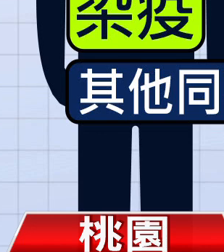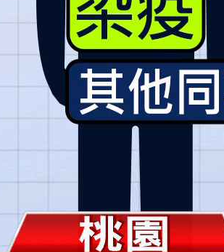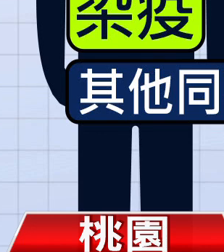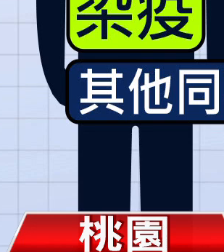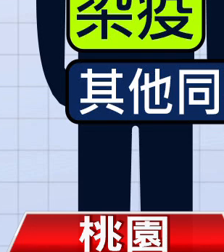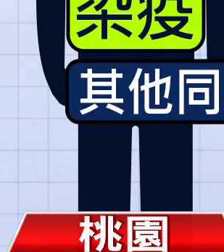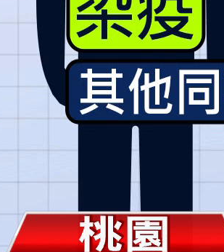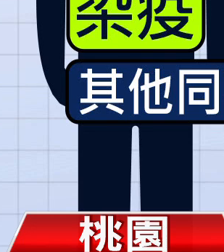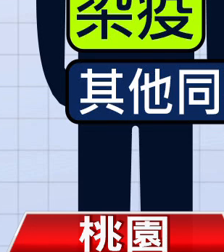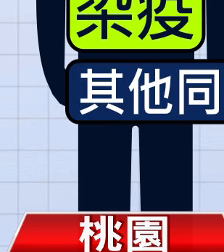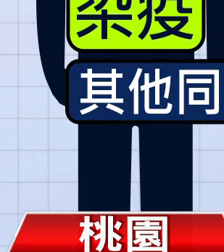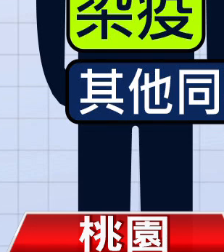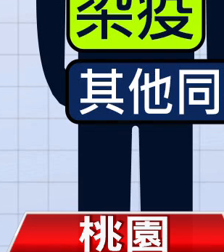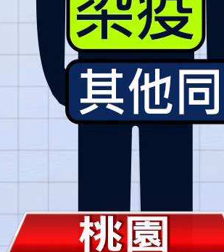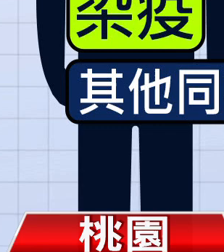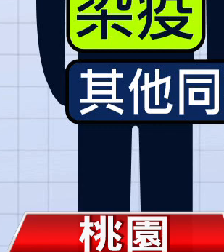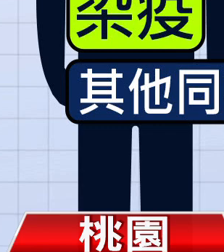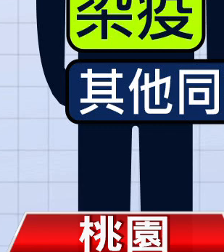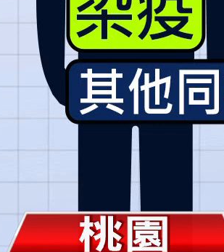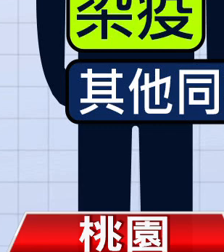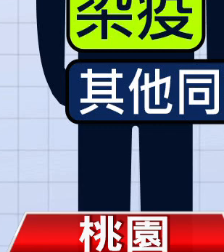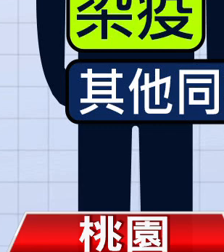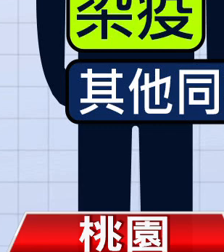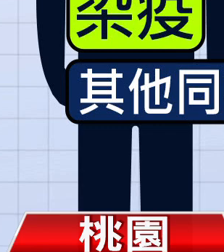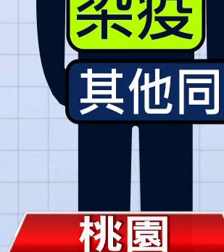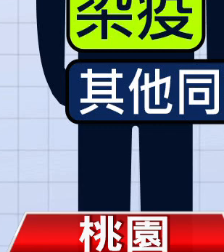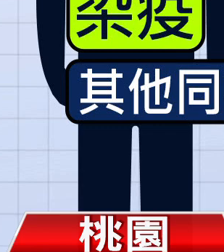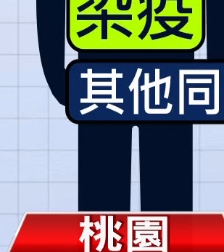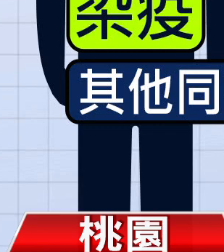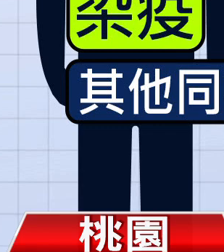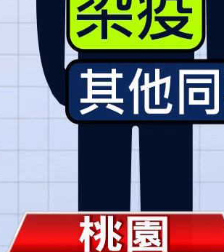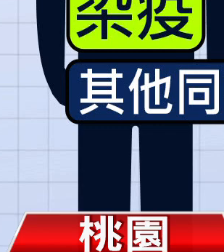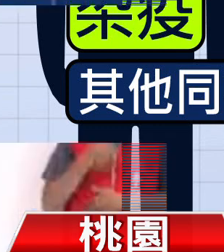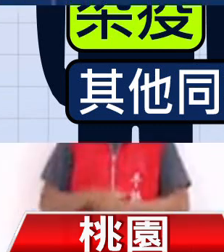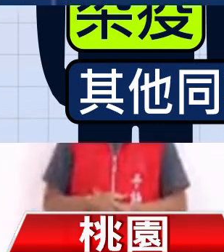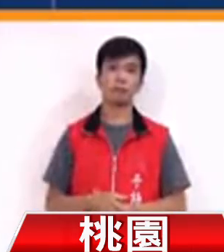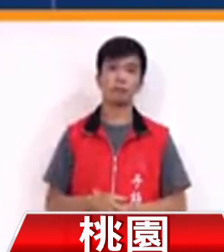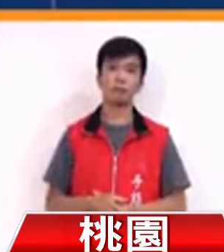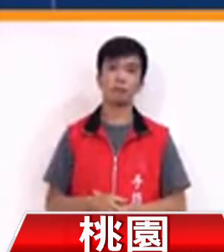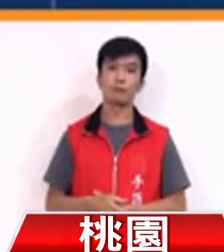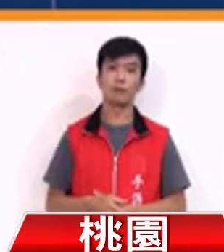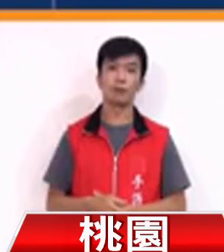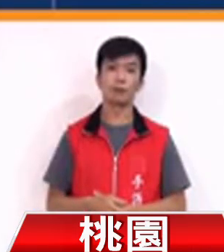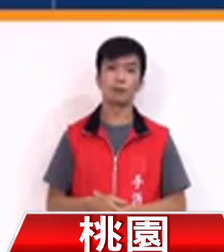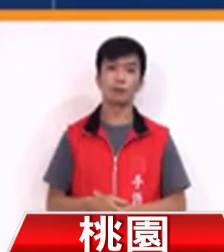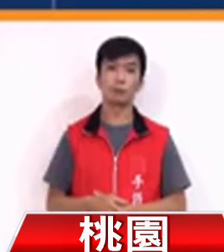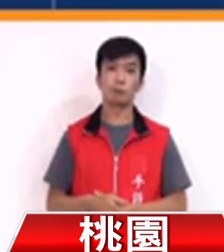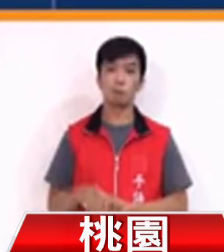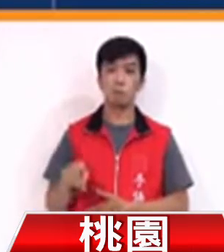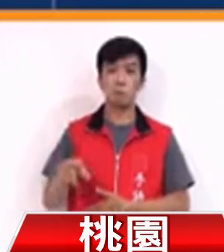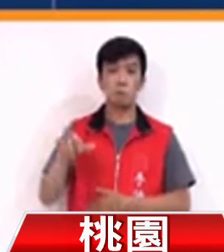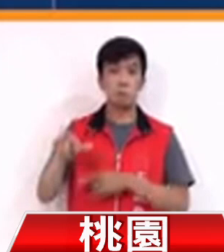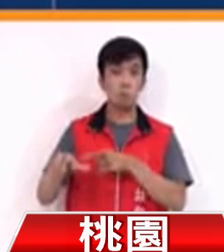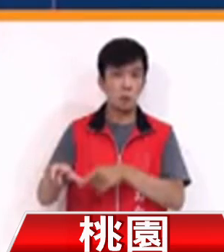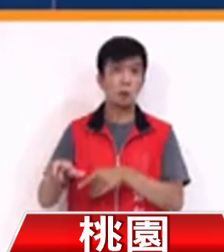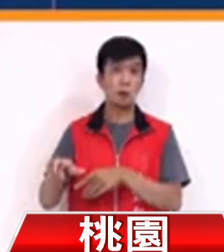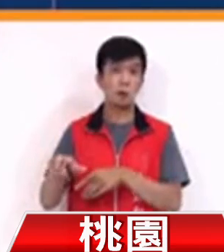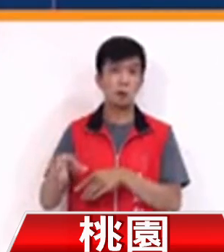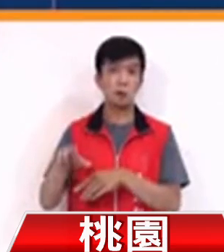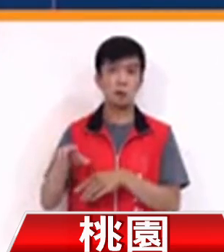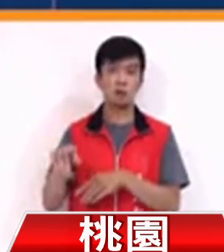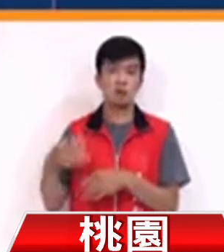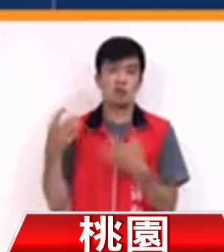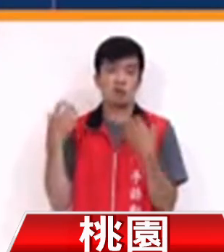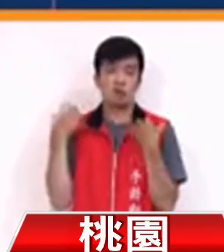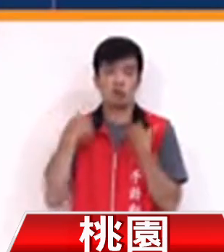诊，另外还有一名住在新北的公所主管快筛阳性，正在等待 PCR 结果。 虽然该位同仁并没有负